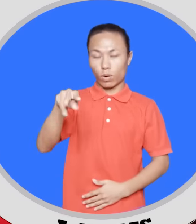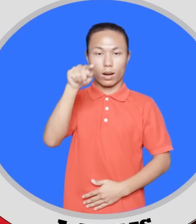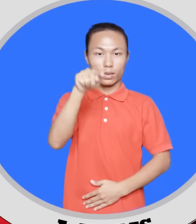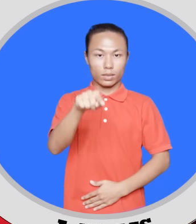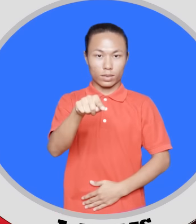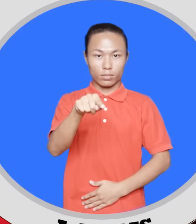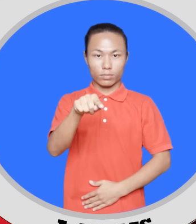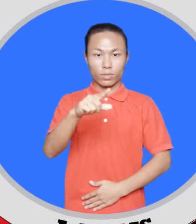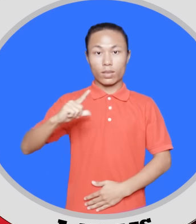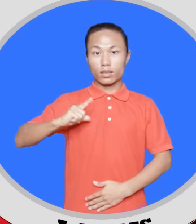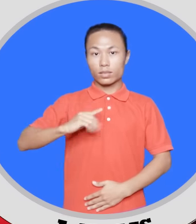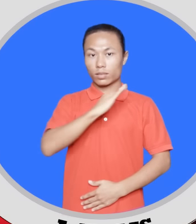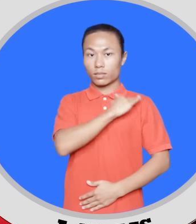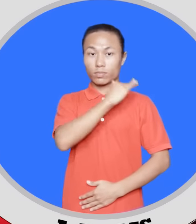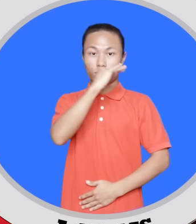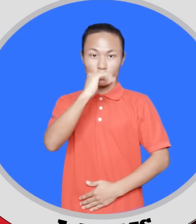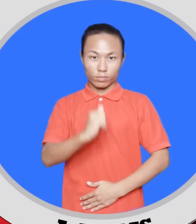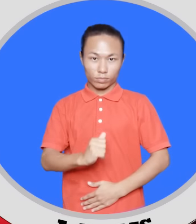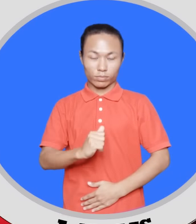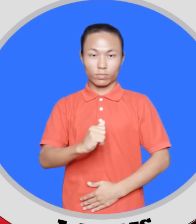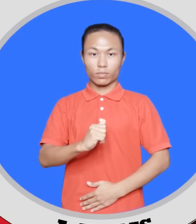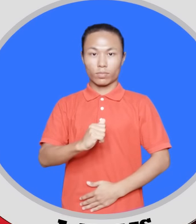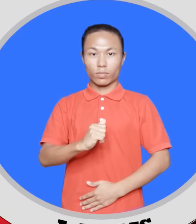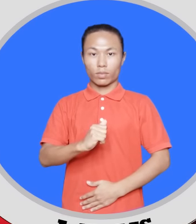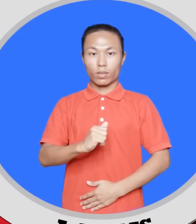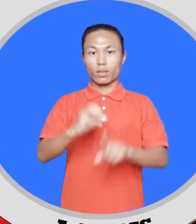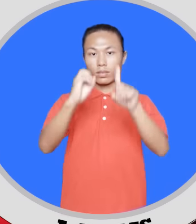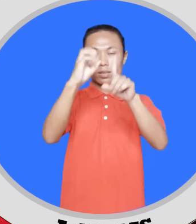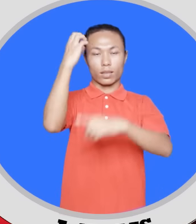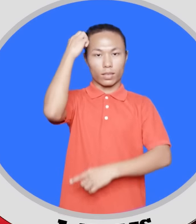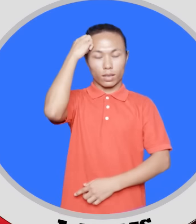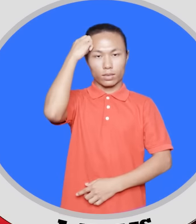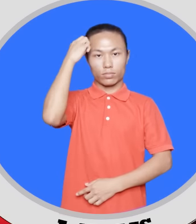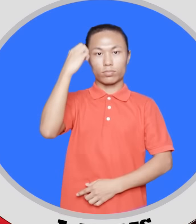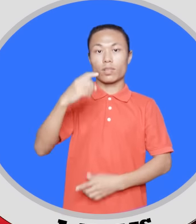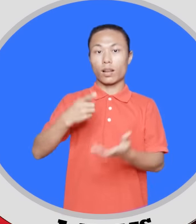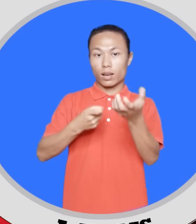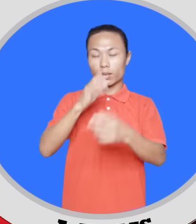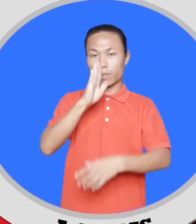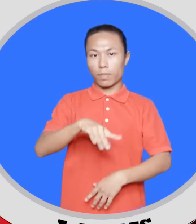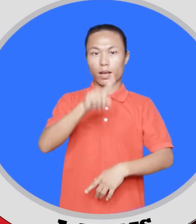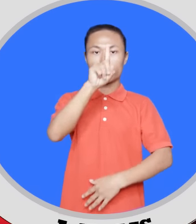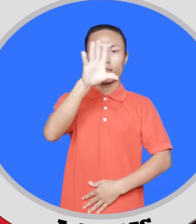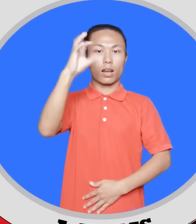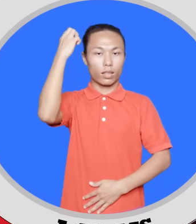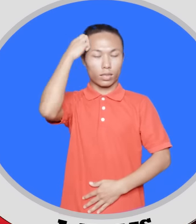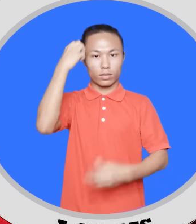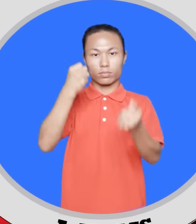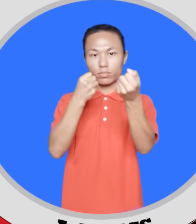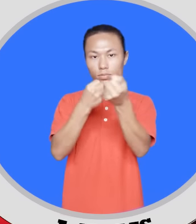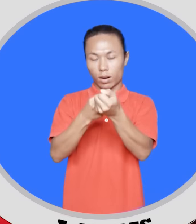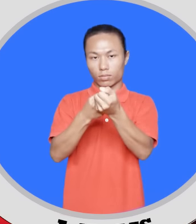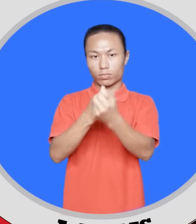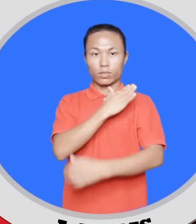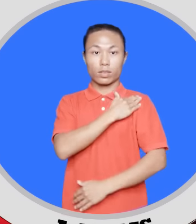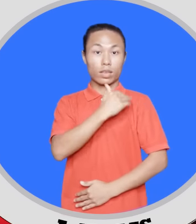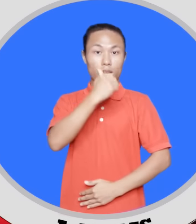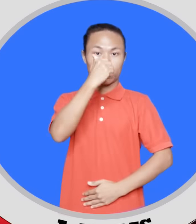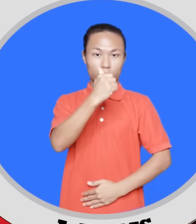ဆင့်အလင်းဝင်လာသူတွေအတွက်ချက်၁၀သိန်းနဲ့လက်လက်နဲ့တကွအလင်းဝင်လာသူတွေအတွက်ငွေချက်၅သိန်းချင်းမြင့်တာ